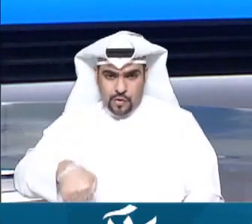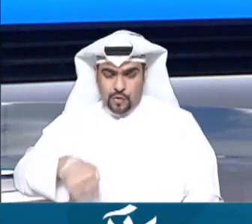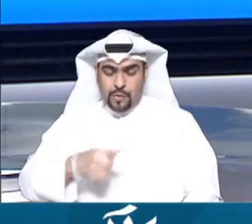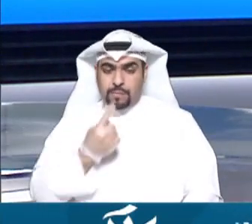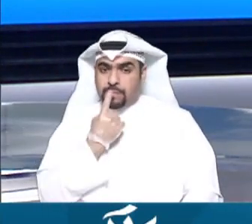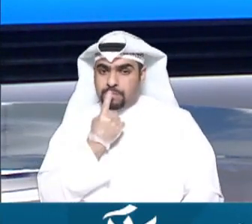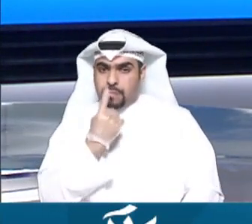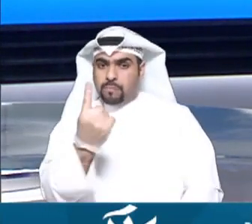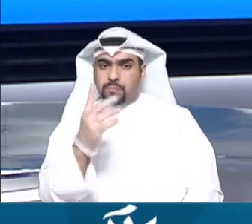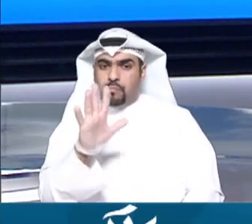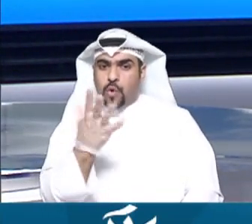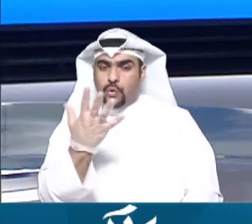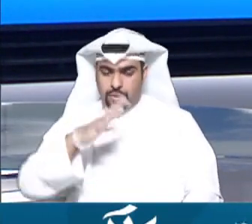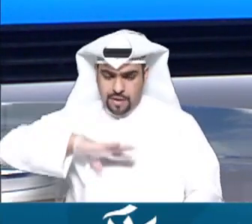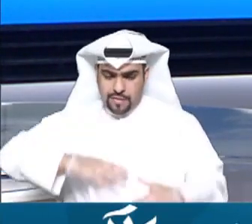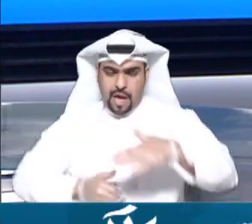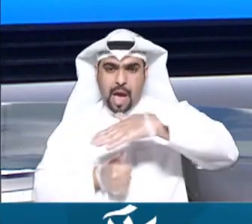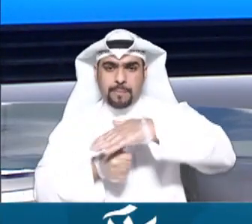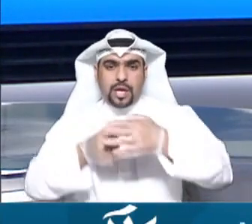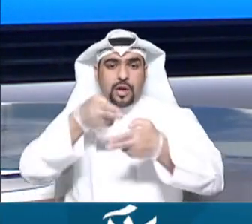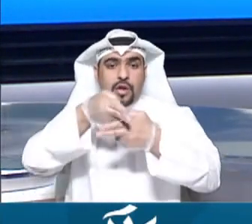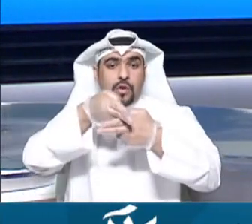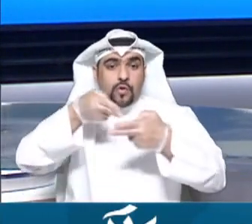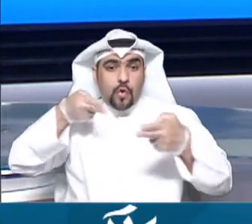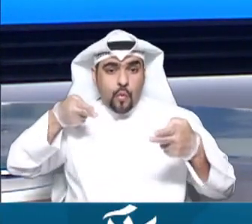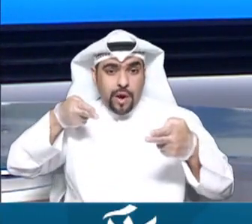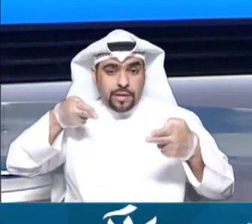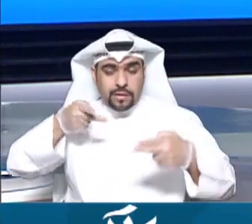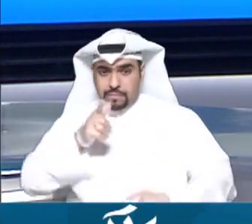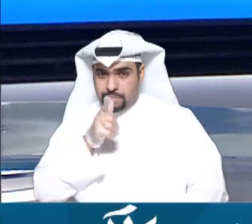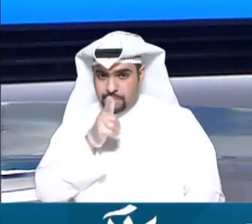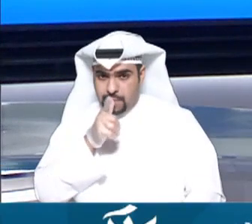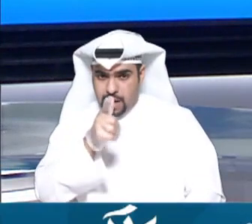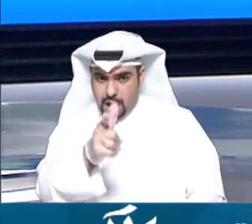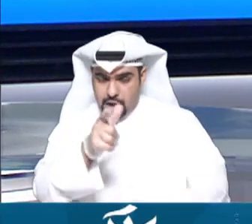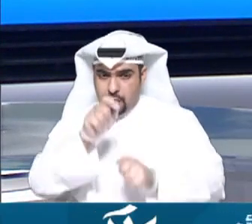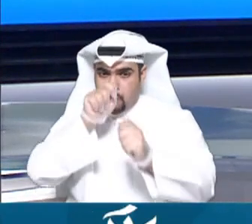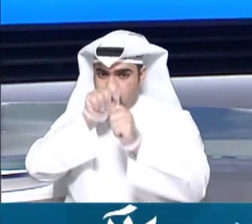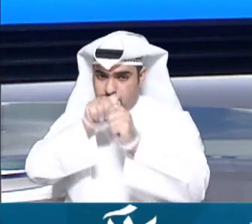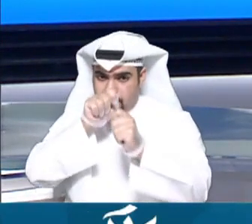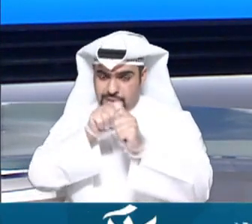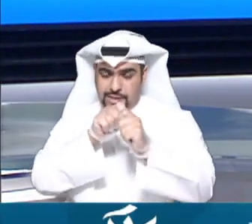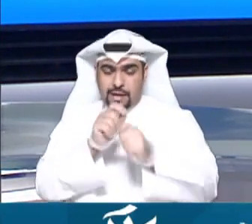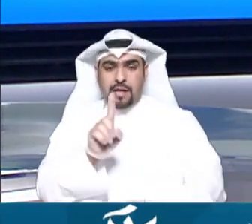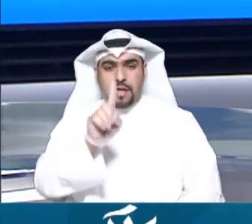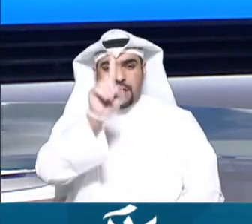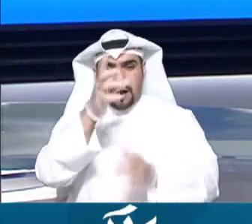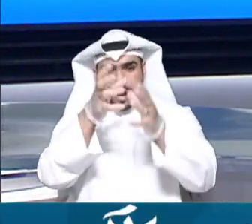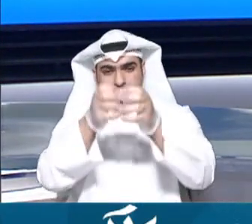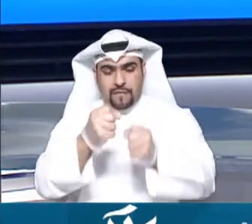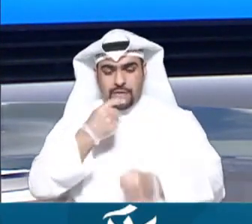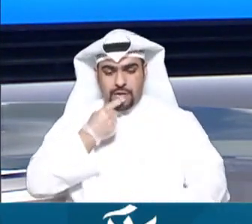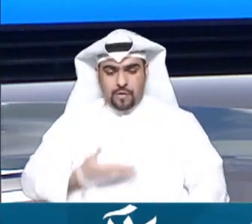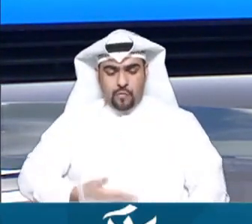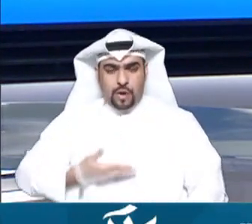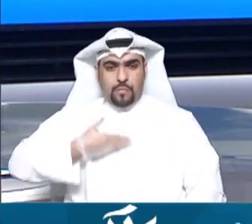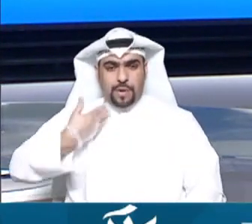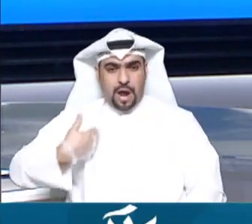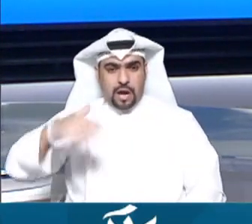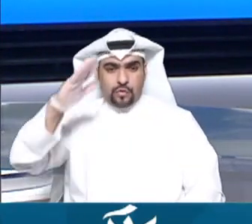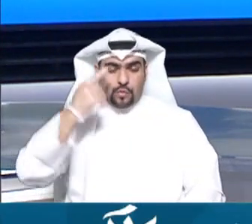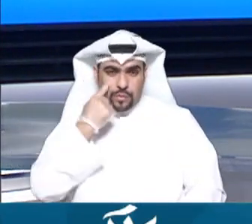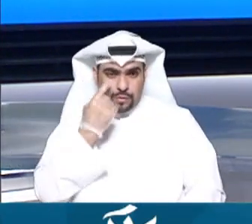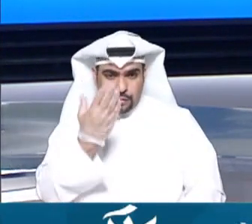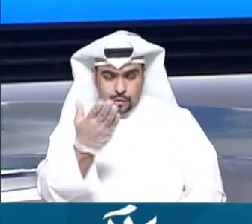الكلمة لأبونا قائد الإنسانية الشيخ صباح الأحمد الجابر الصباح، ربي حفظه ويطول بعمره. خلونا نسمع شنو